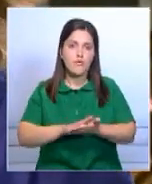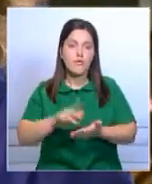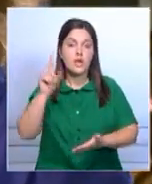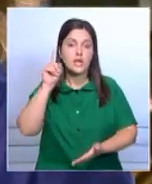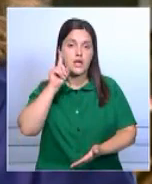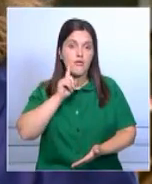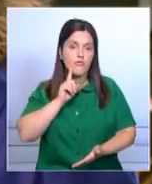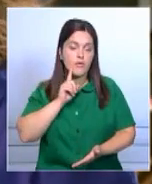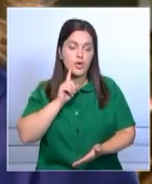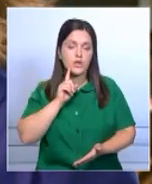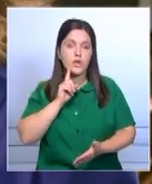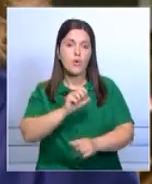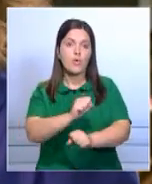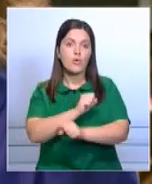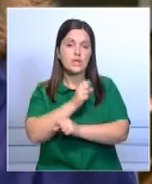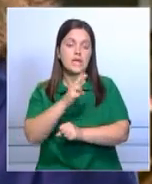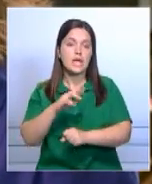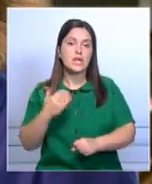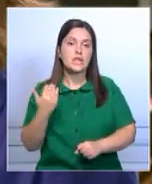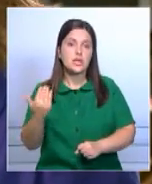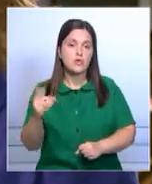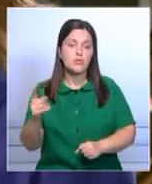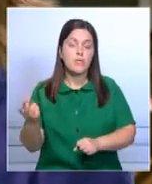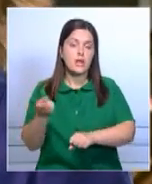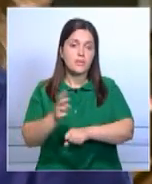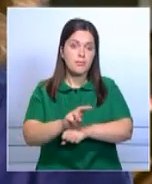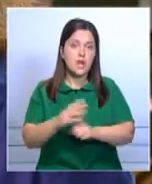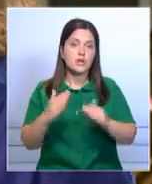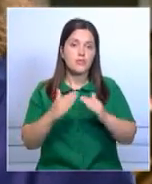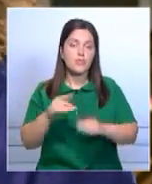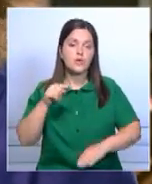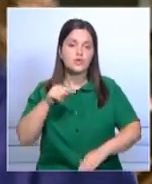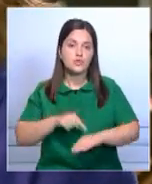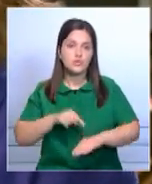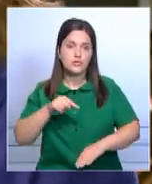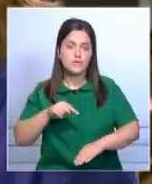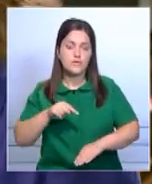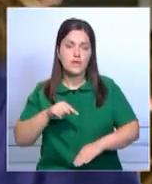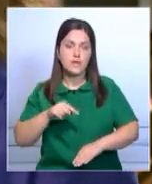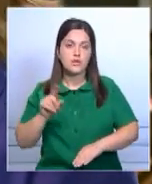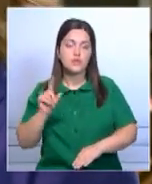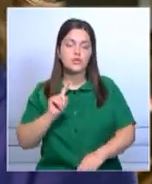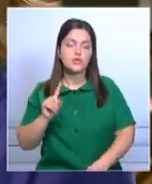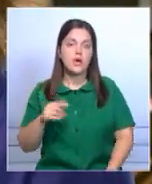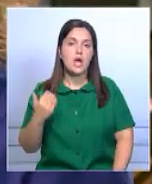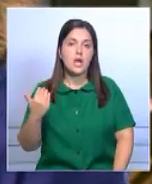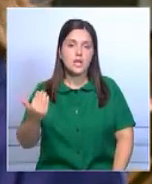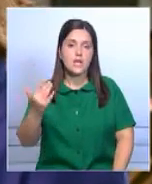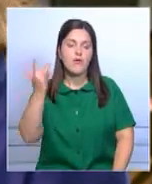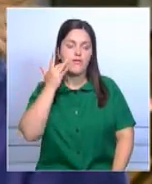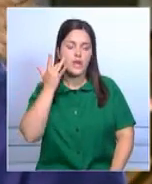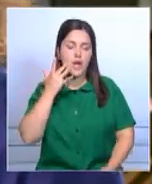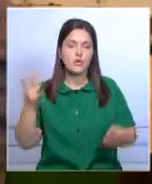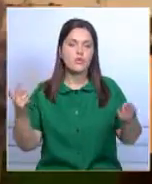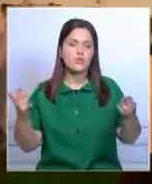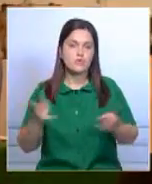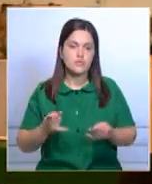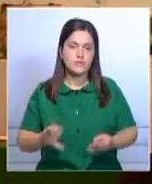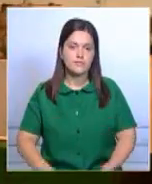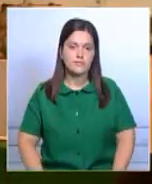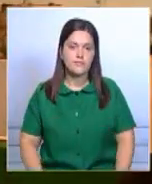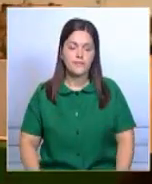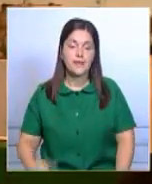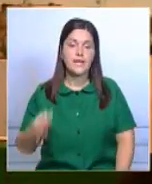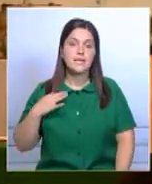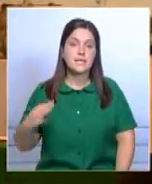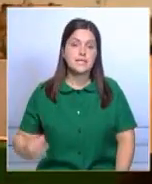комфорта, отдыха для них, чтобы они, приходя домой, чувствовали, что они всегда нужны, желаны. Сын